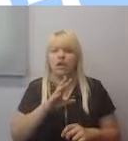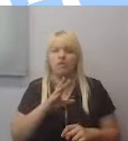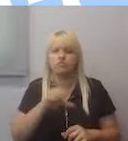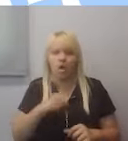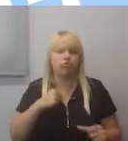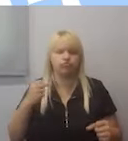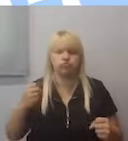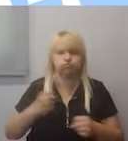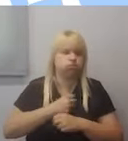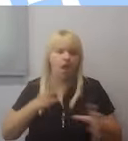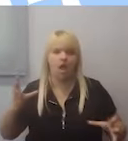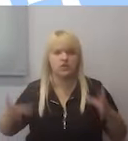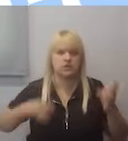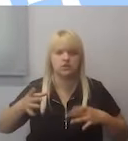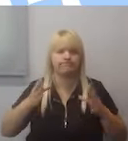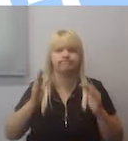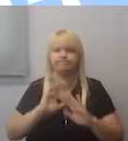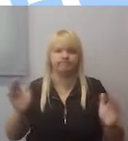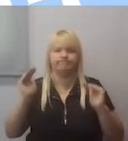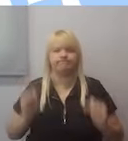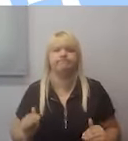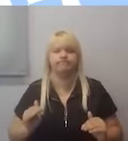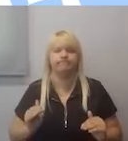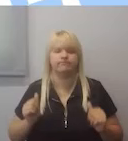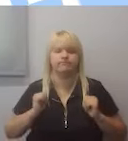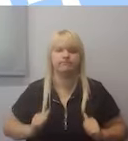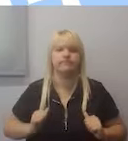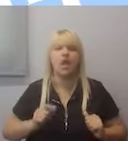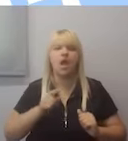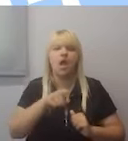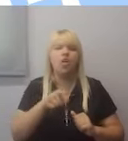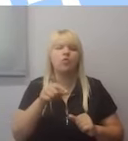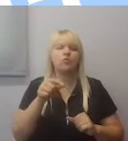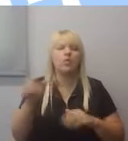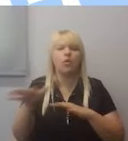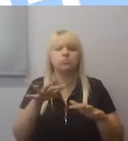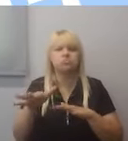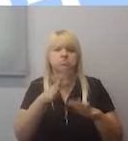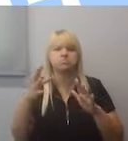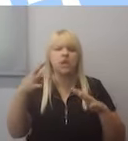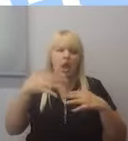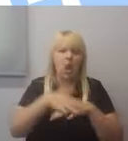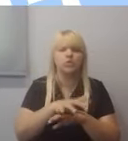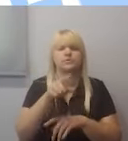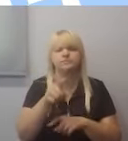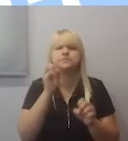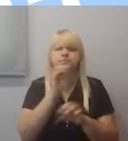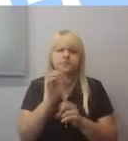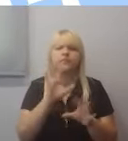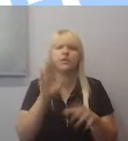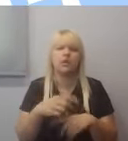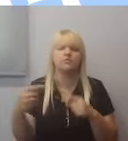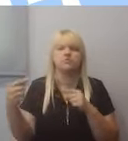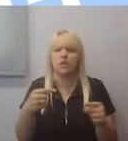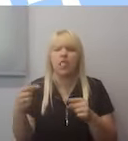organiska iekļaušanās tas ir vairāk stāsts ir par tādu fāzi ka jau ir pretinieks šeit